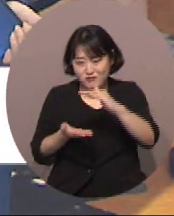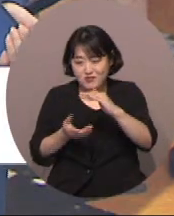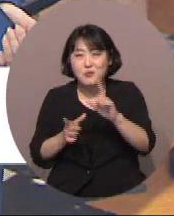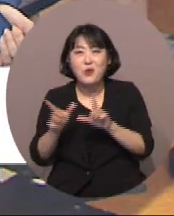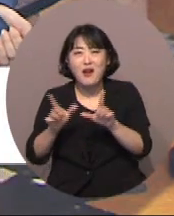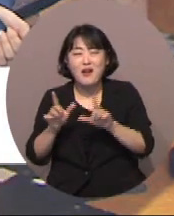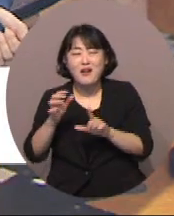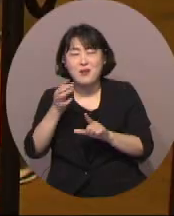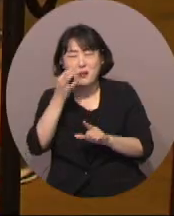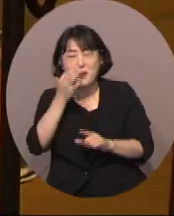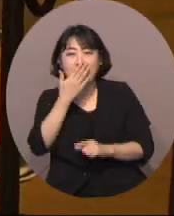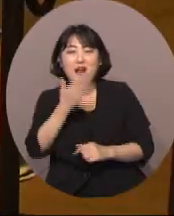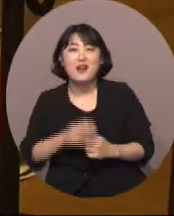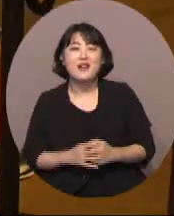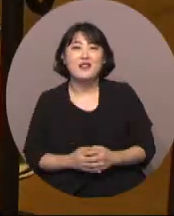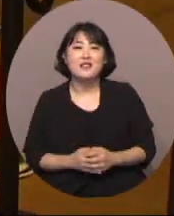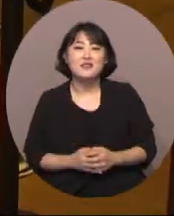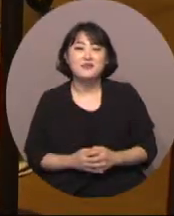기자입니다.